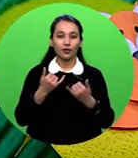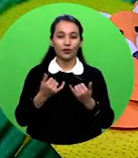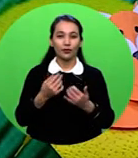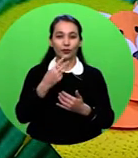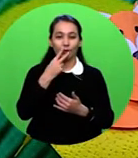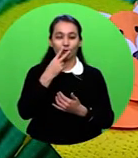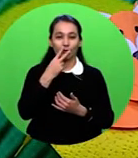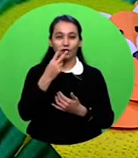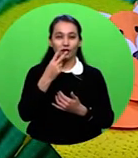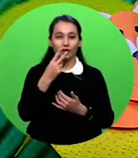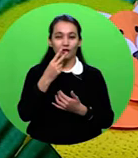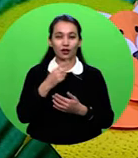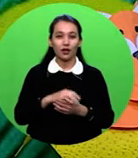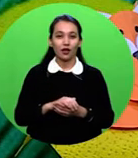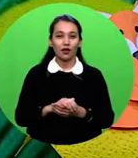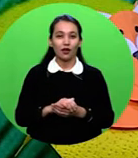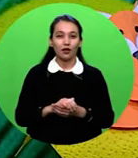Mana aziz o'quvchilar,